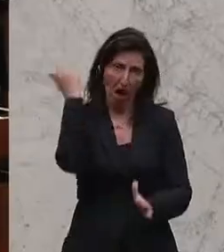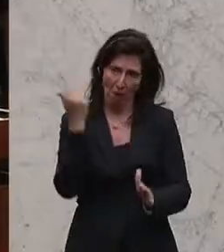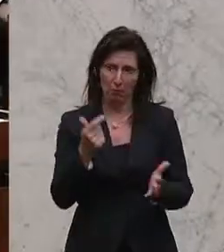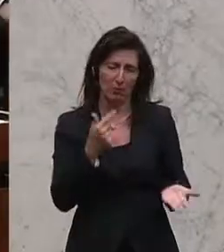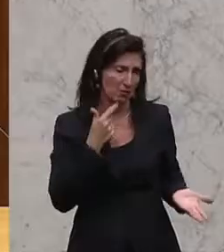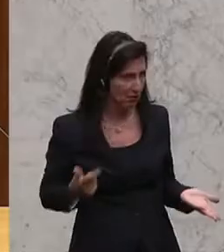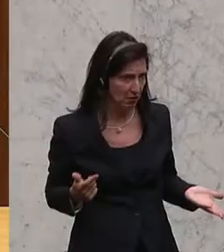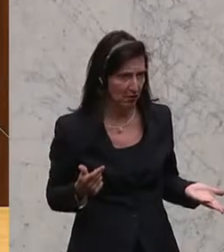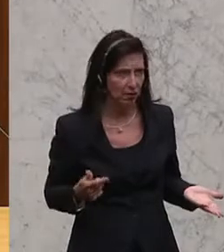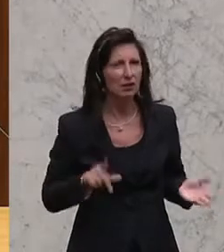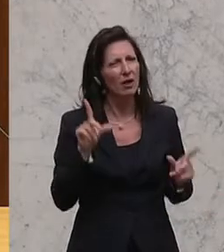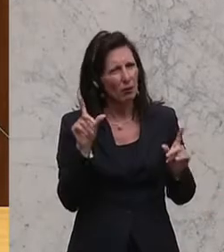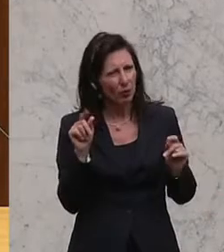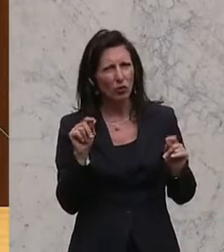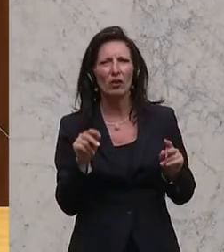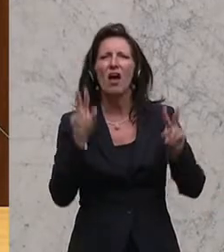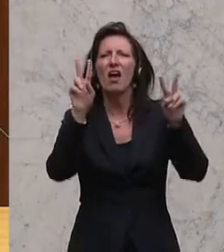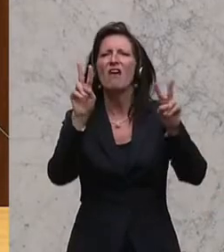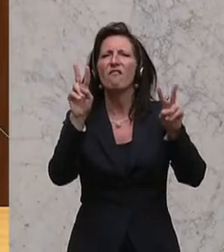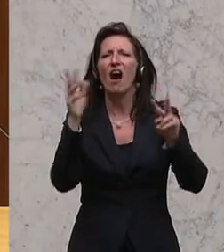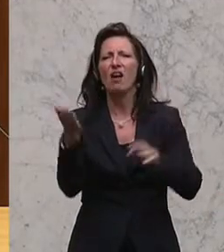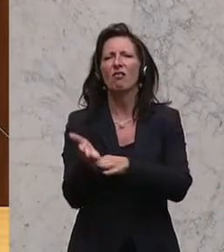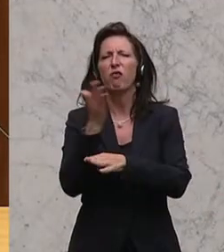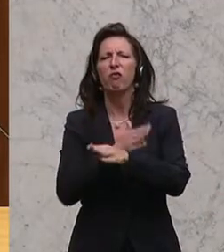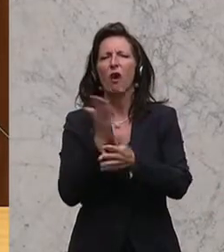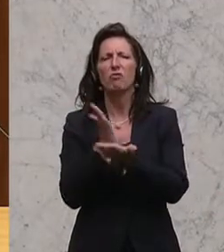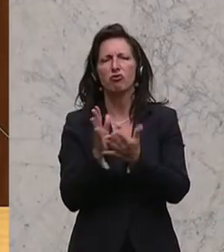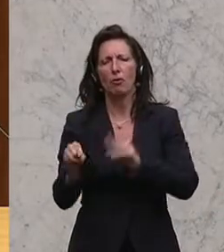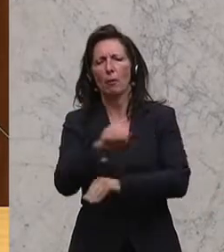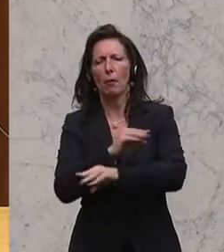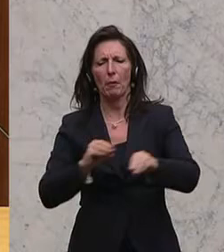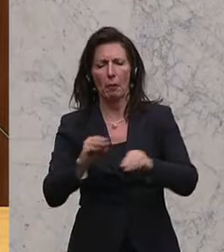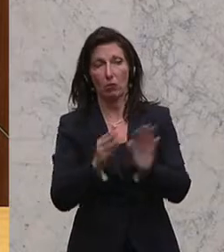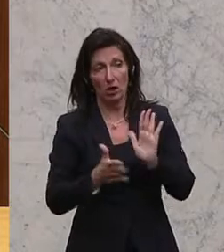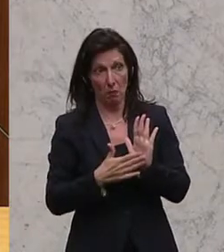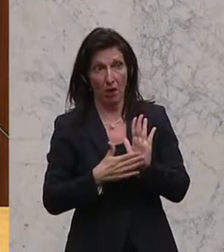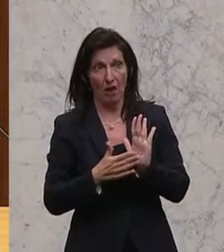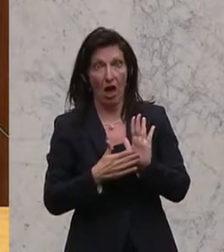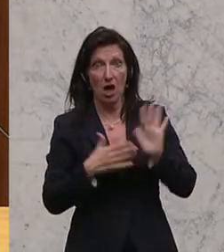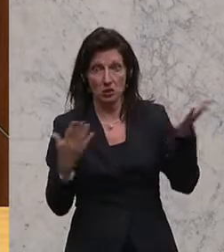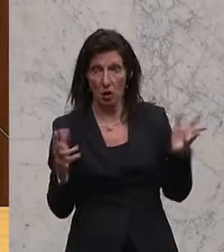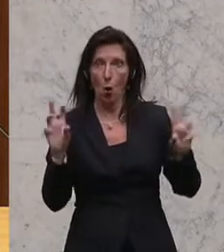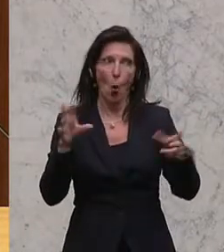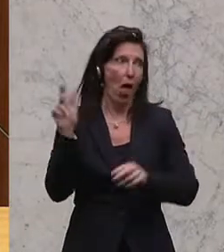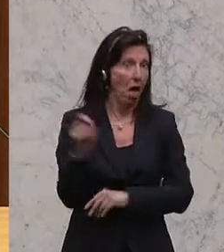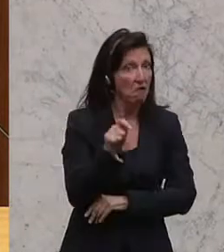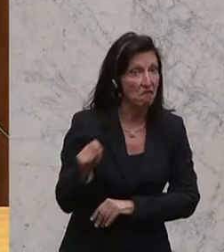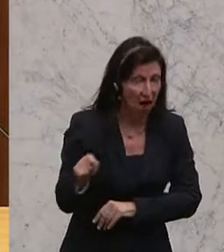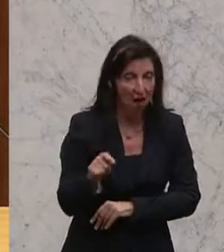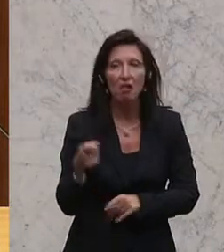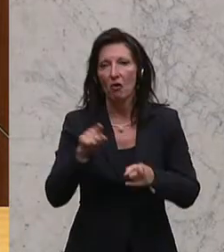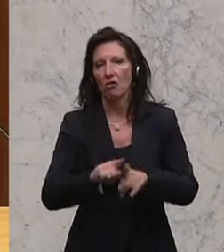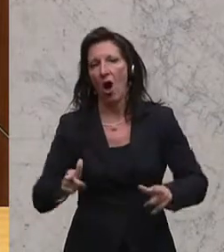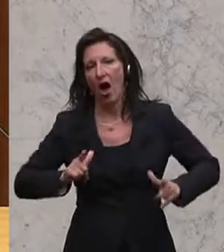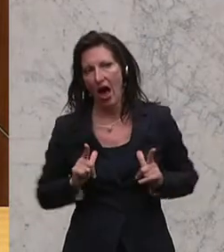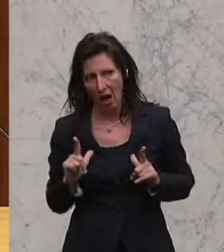Da sieht man schon, dass in Wahrheit ein Deal gelaufen ist. Und es wird sich dann auch noch zeigen, jetzt bei der ORF-Wahl, und es wird sich zeigen bei der